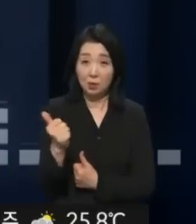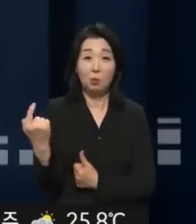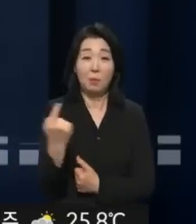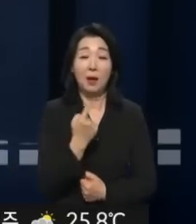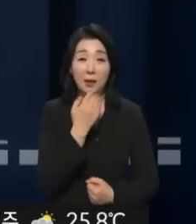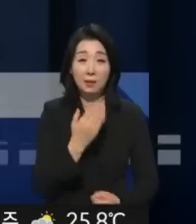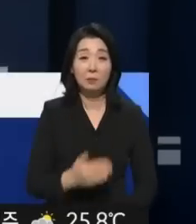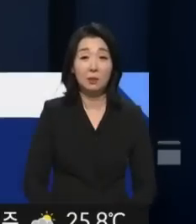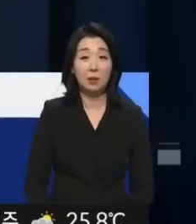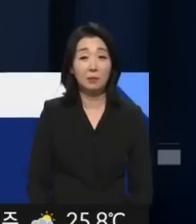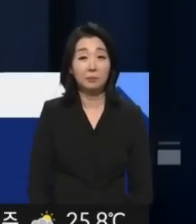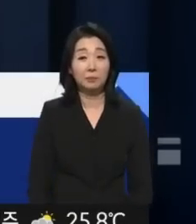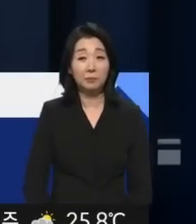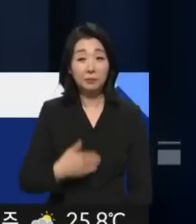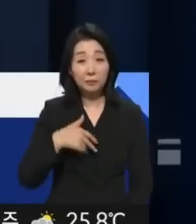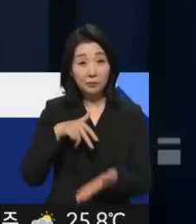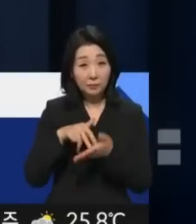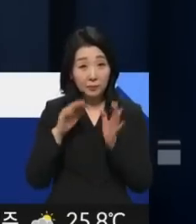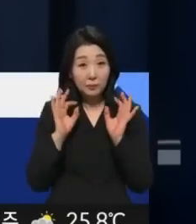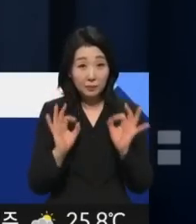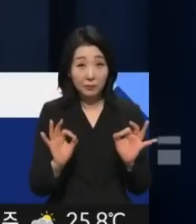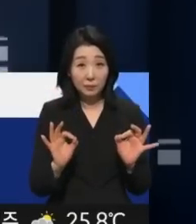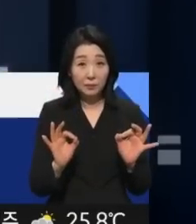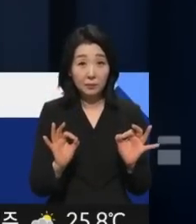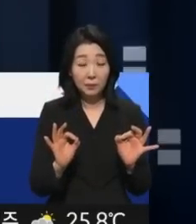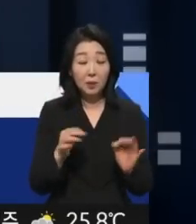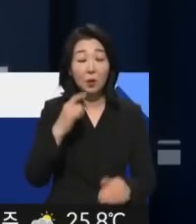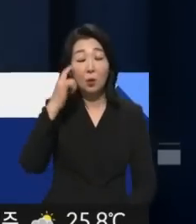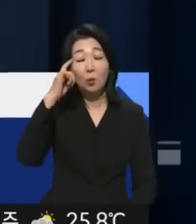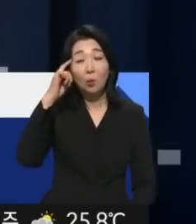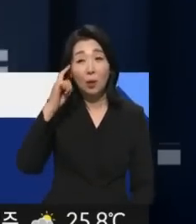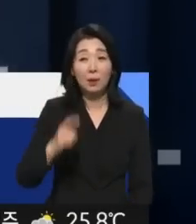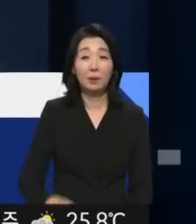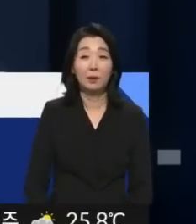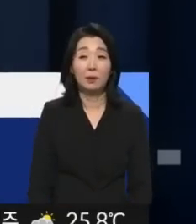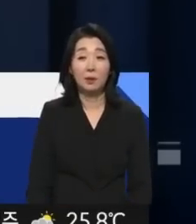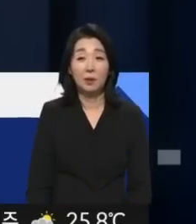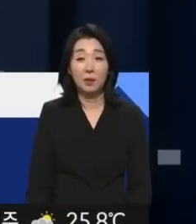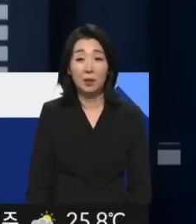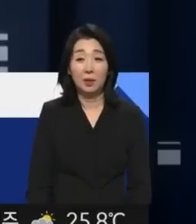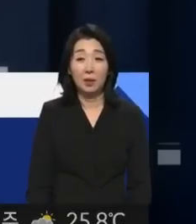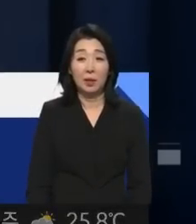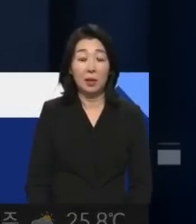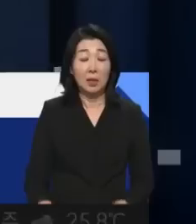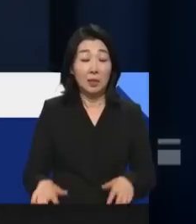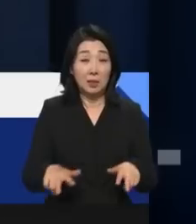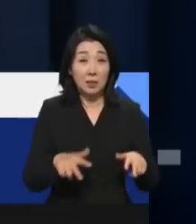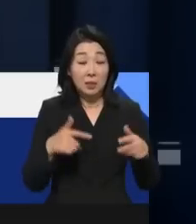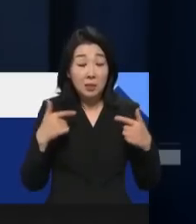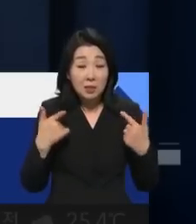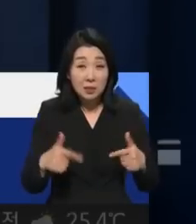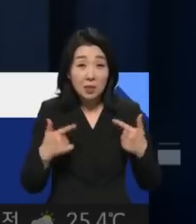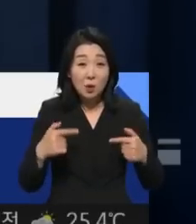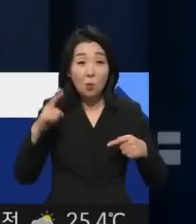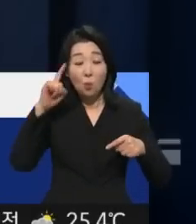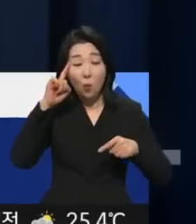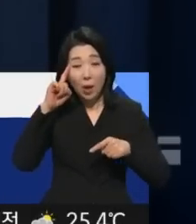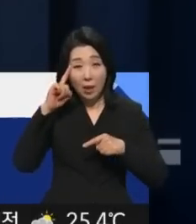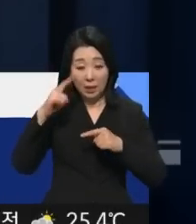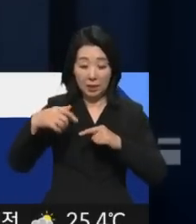나섰습니다. 제가 보기엔 거의 사실상 상시 전략자산 배치에 준하는 뭐 그런